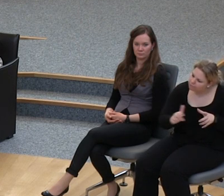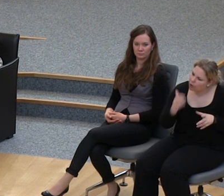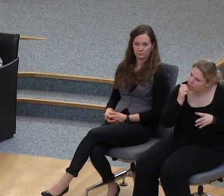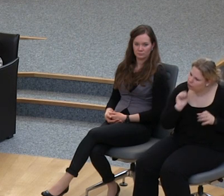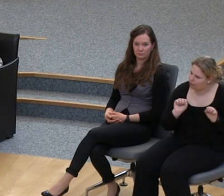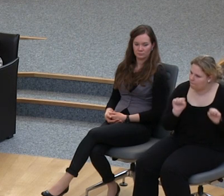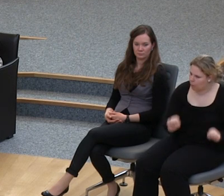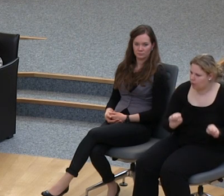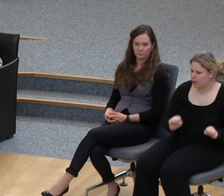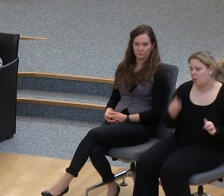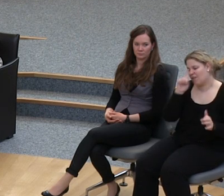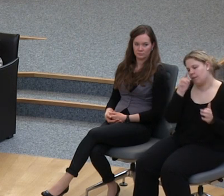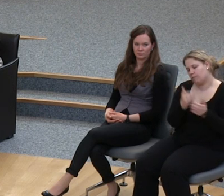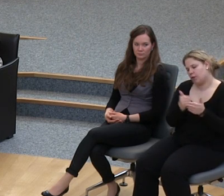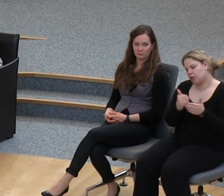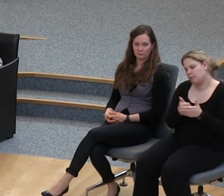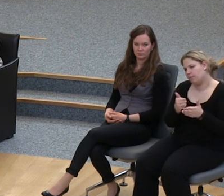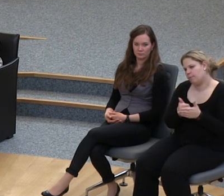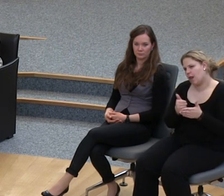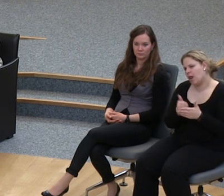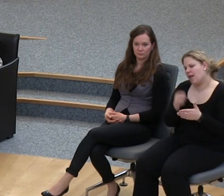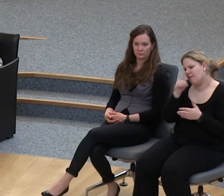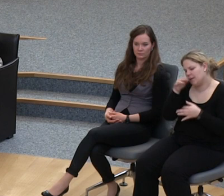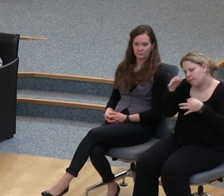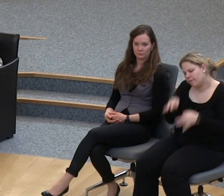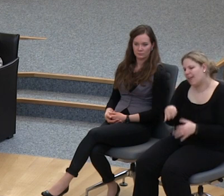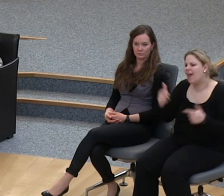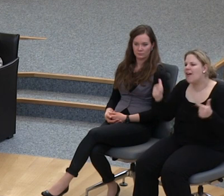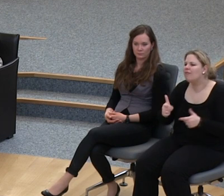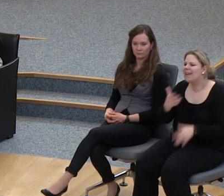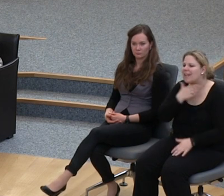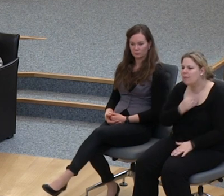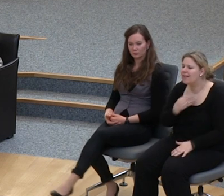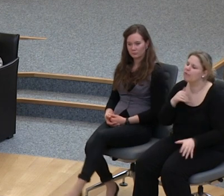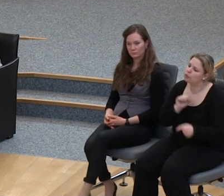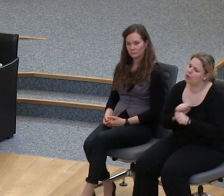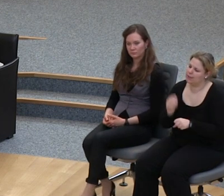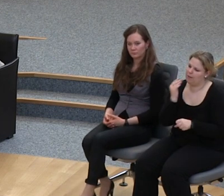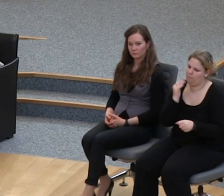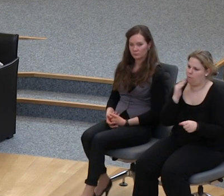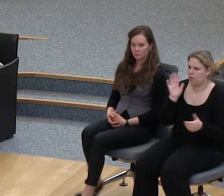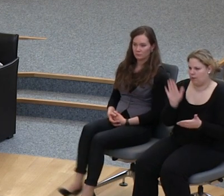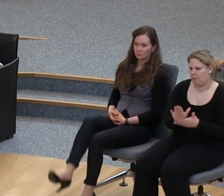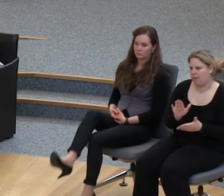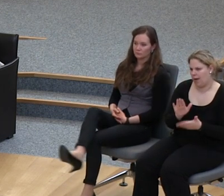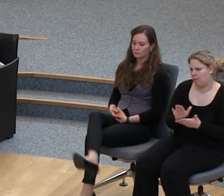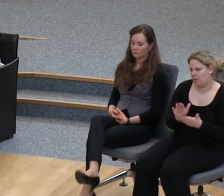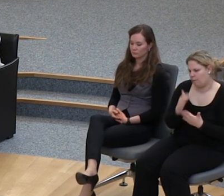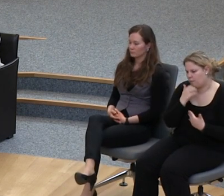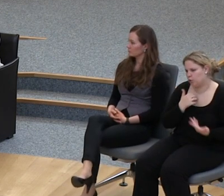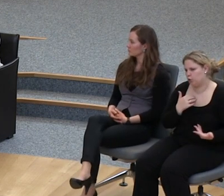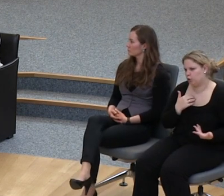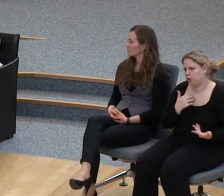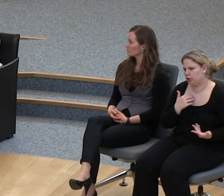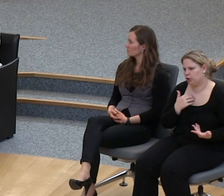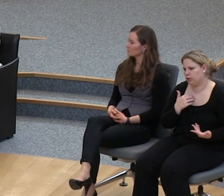auch Pflegebedürftigkeit und ein Leben mit Pflegebedürftigkeit im Quartier schaffen können und